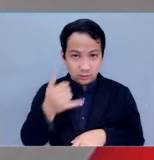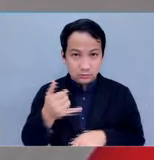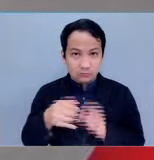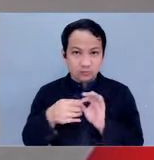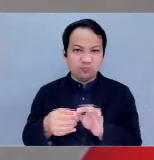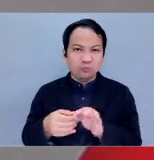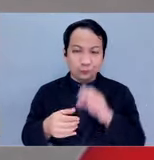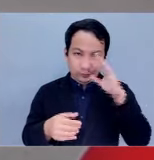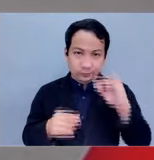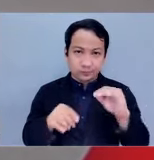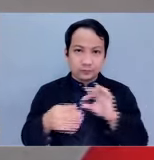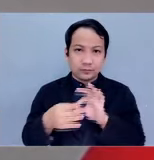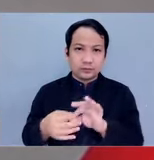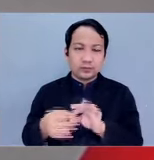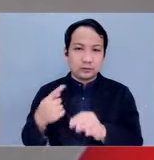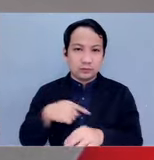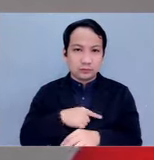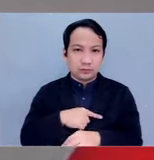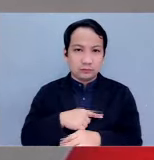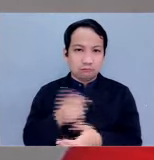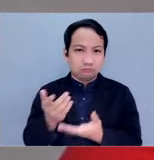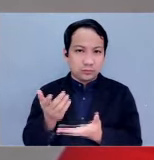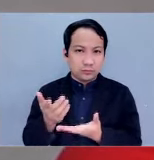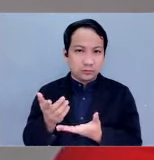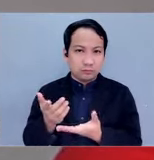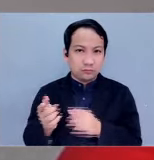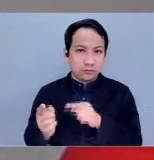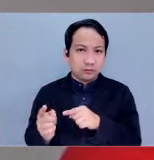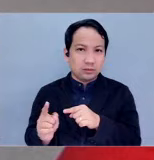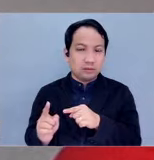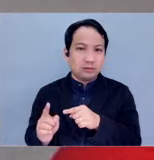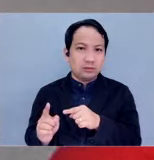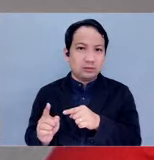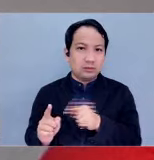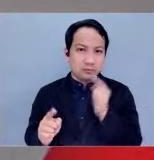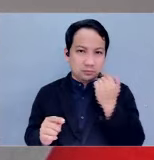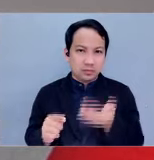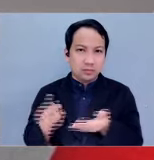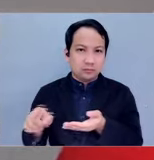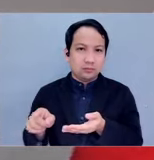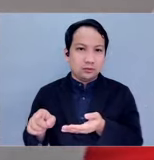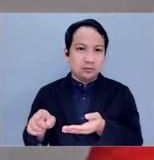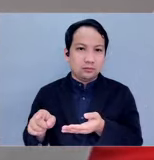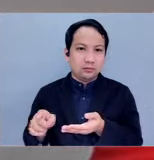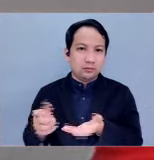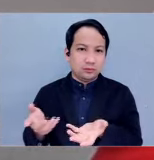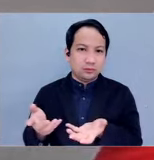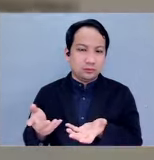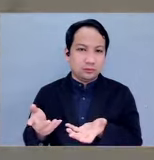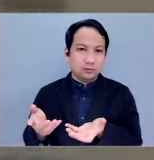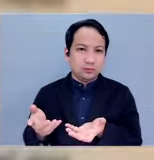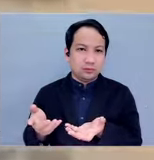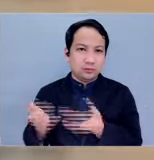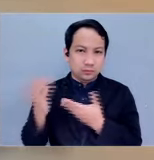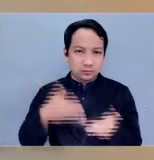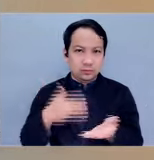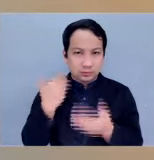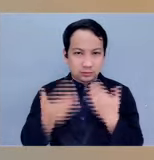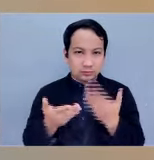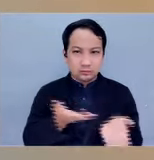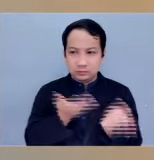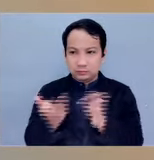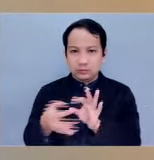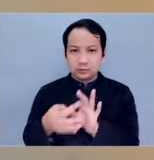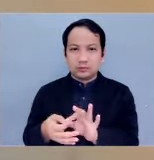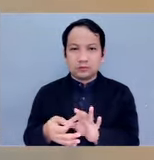lalaki, malamang po siguro patay na po yung mga ano, tapos napunta siya doon. Sa